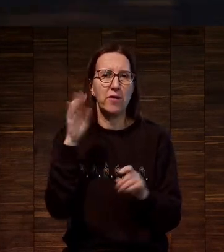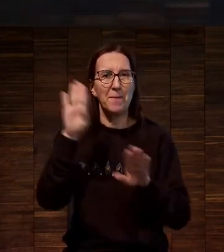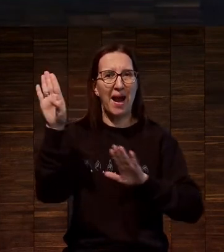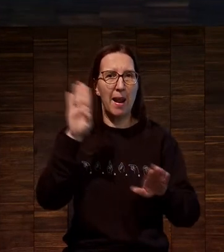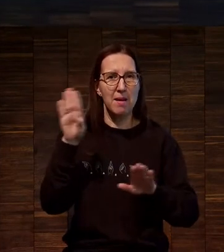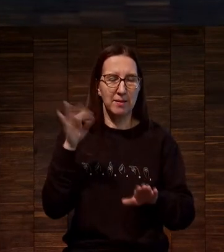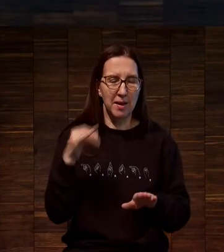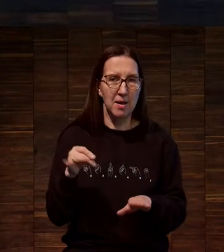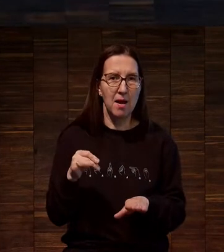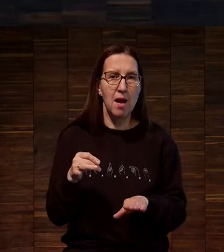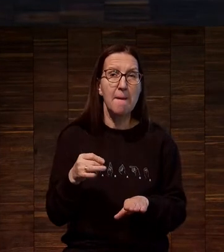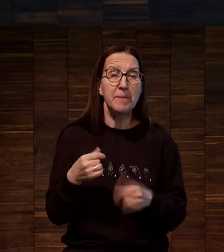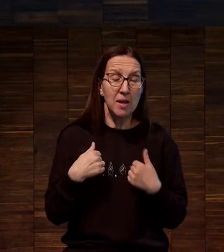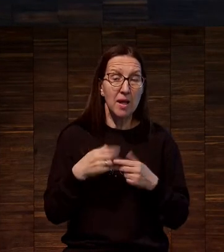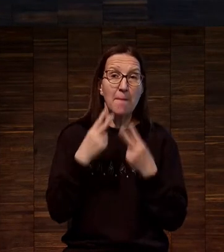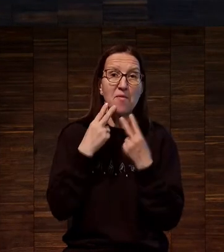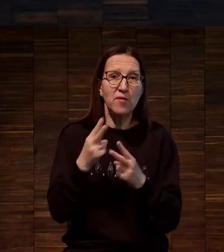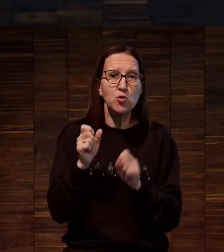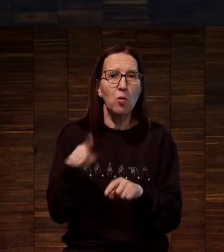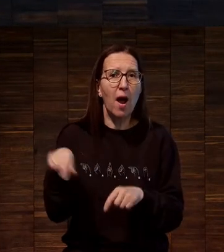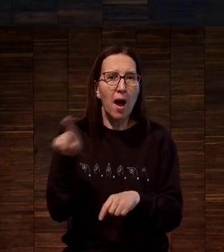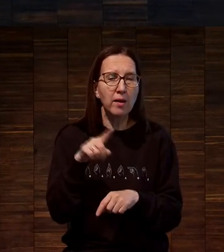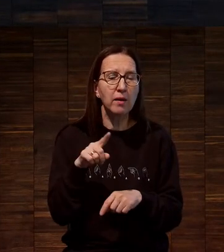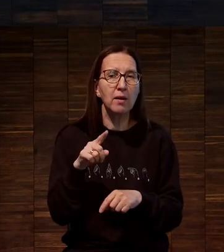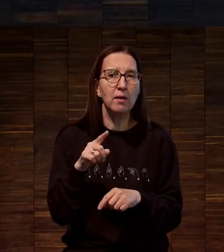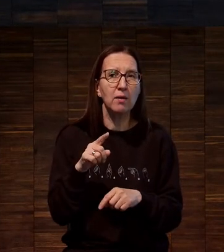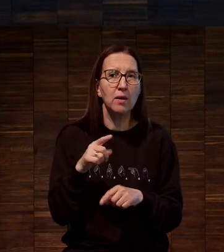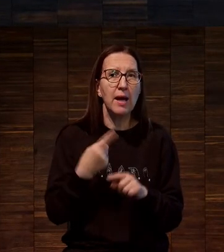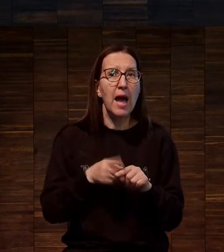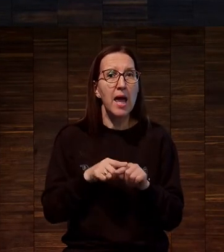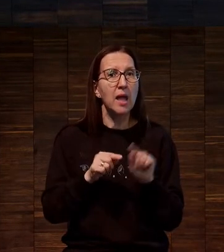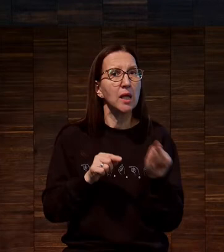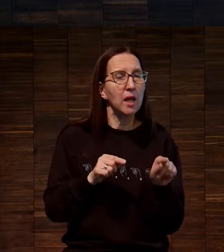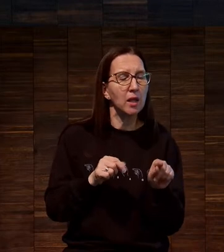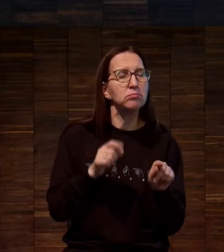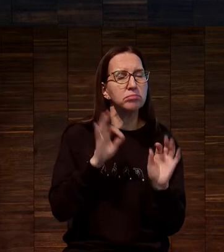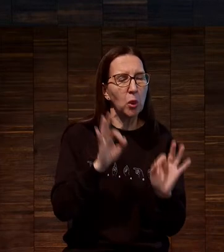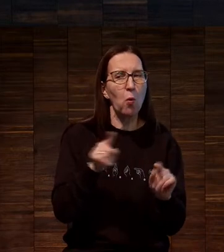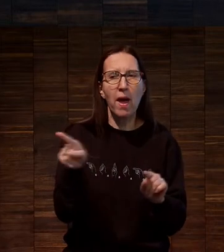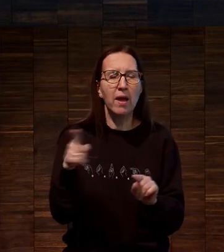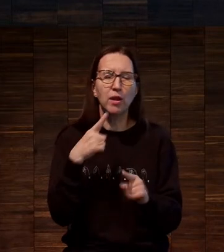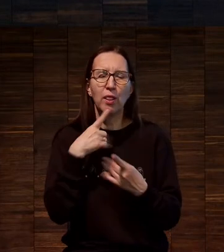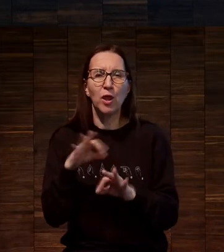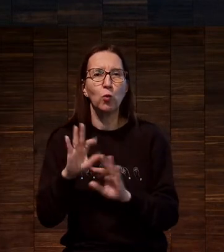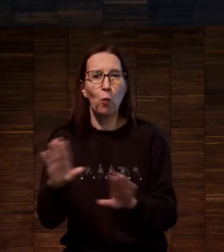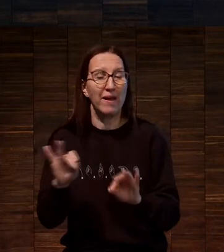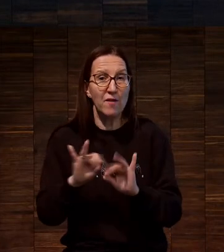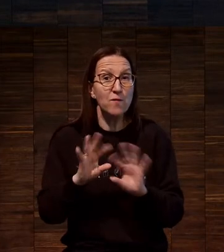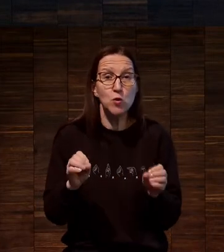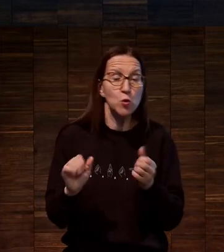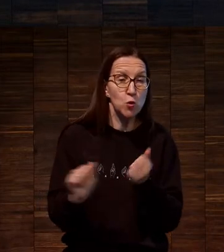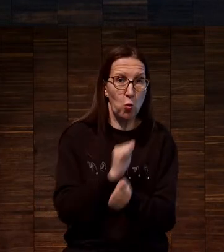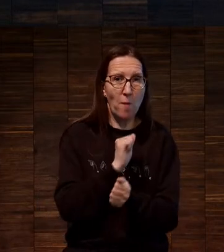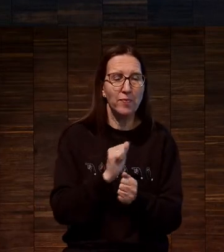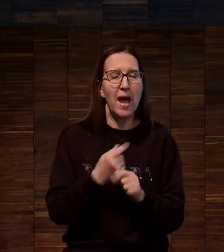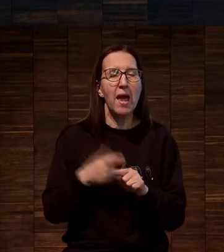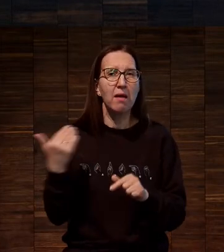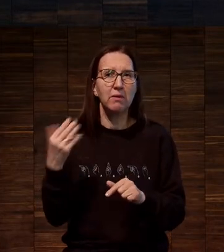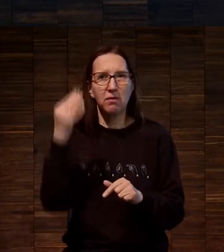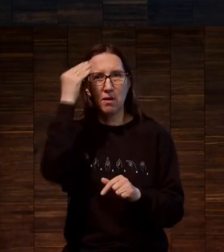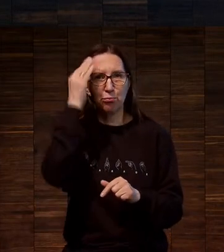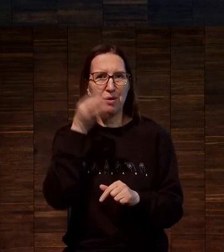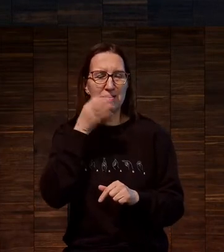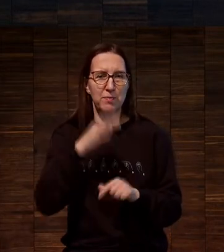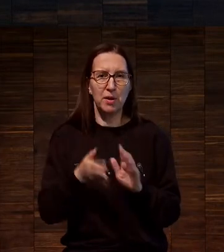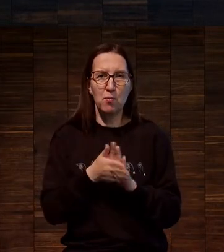мне кажется, что... Не кажется, а я прям вижу, как вот они говорят, вот это то, а вот это не это. Все. Ну, то есть они это делают. Позиция,